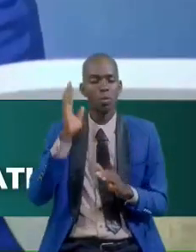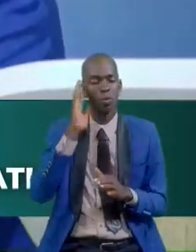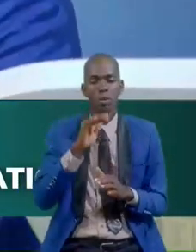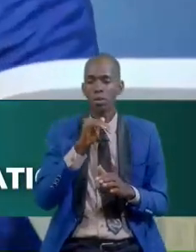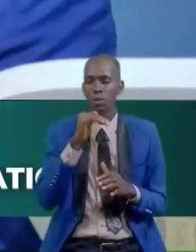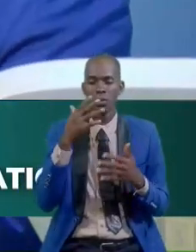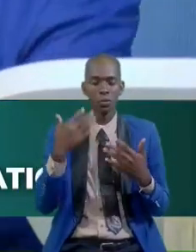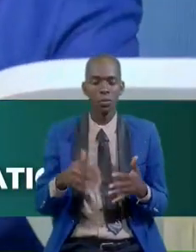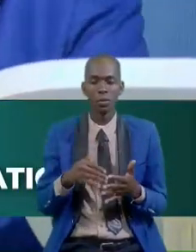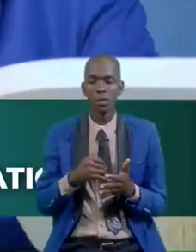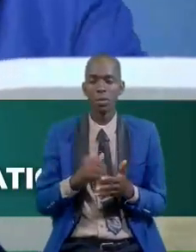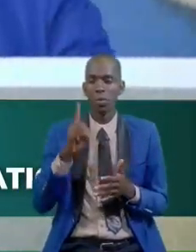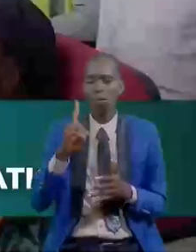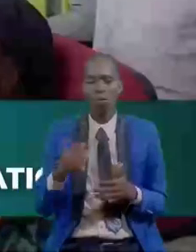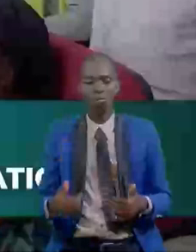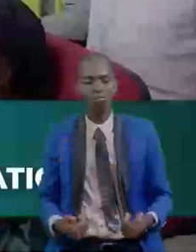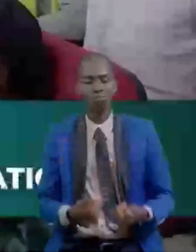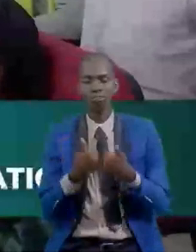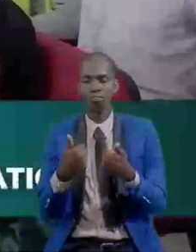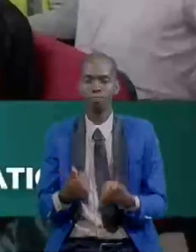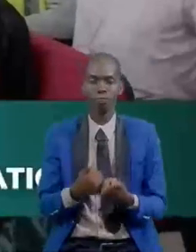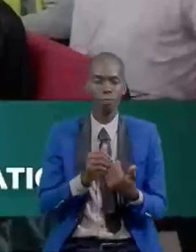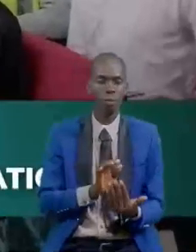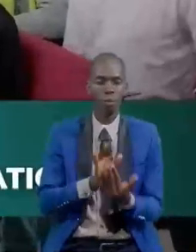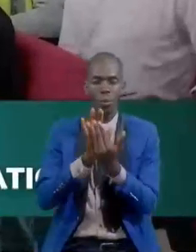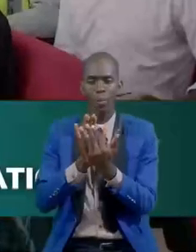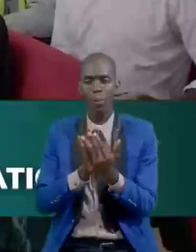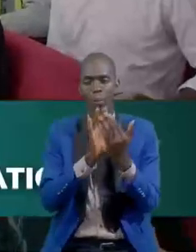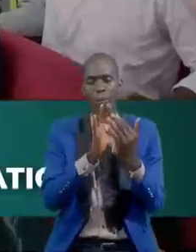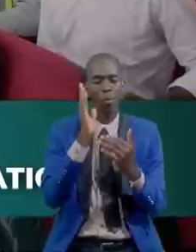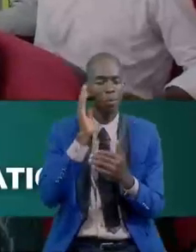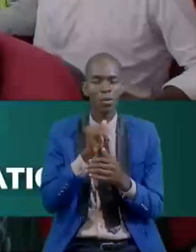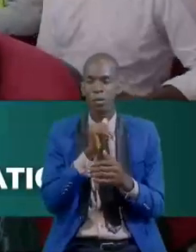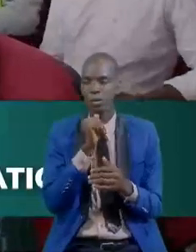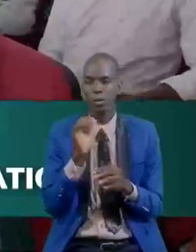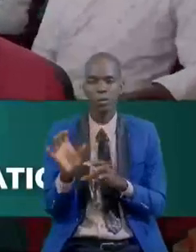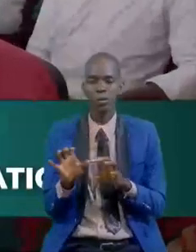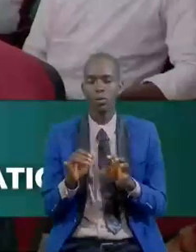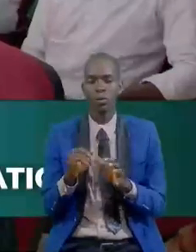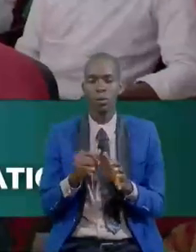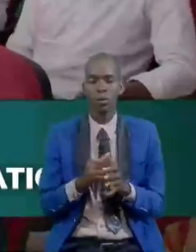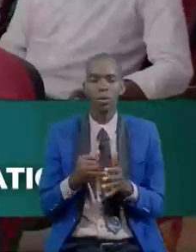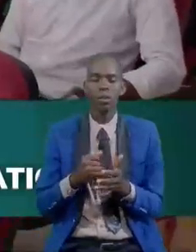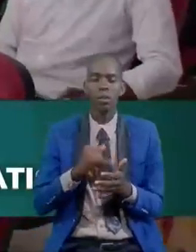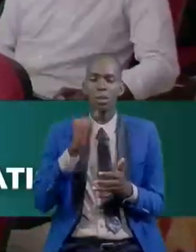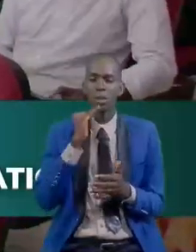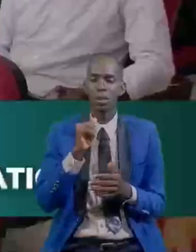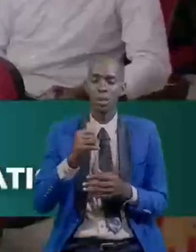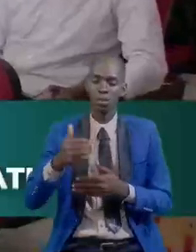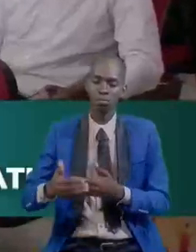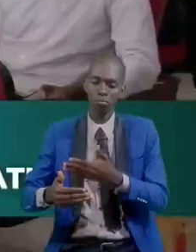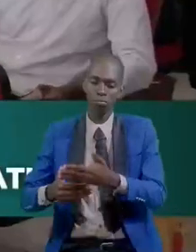Une seule confrontation ne peut pas le processus. Le processus